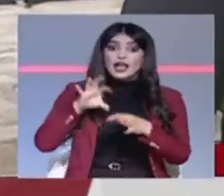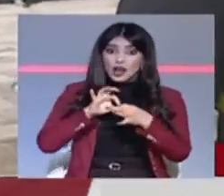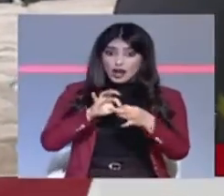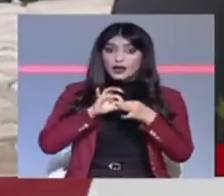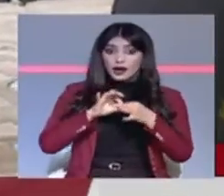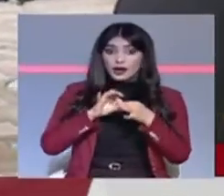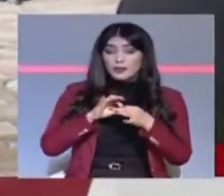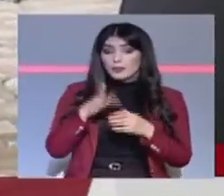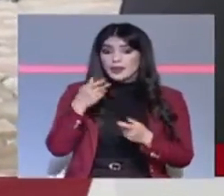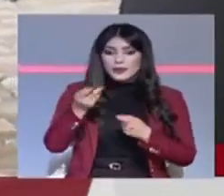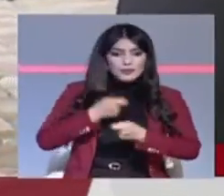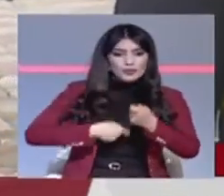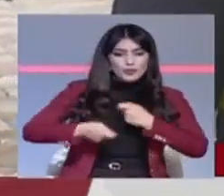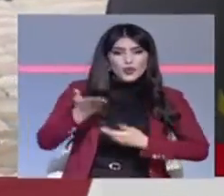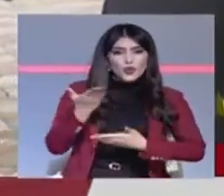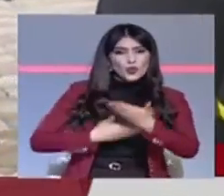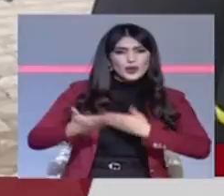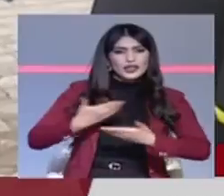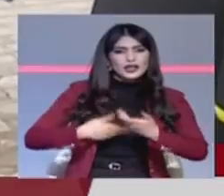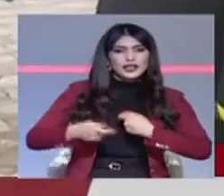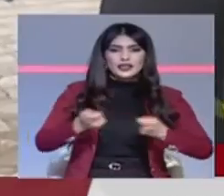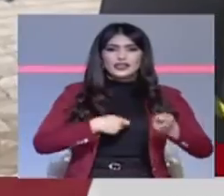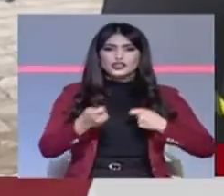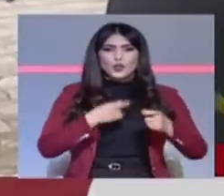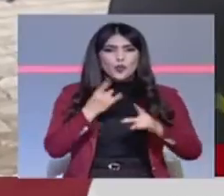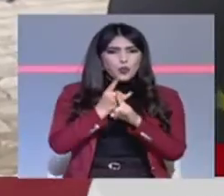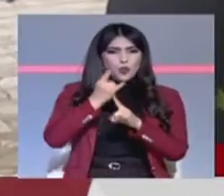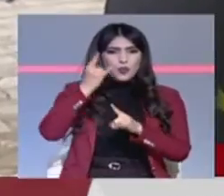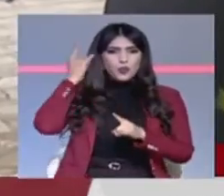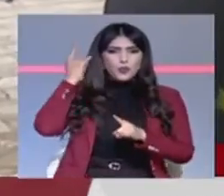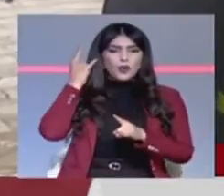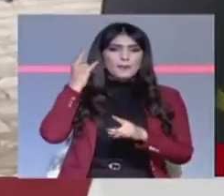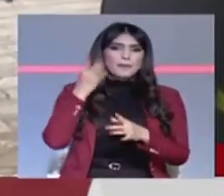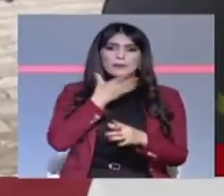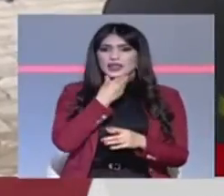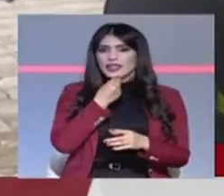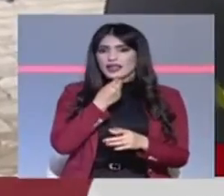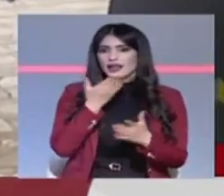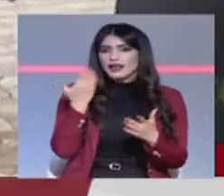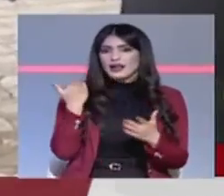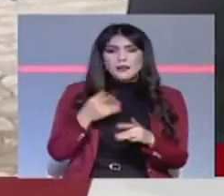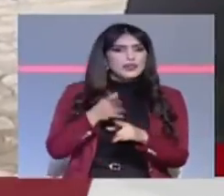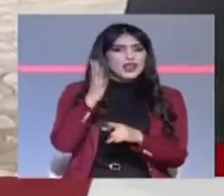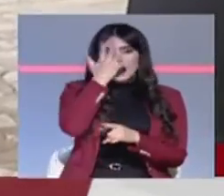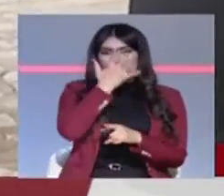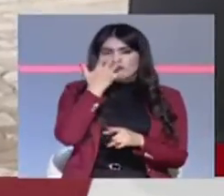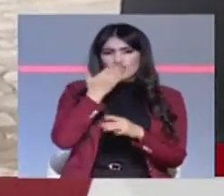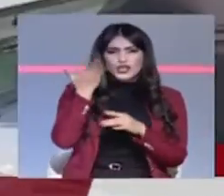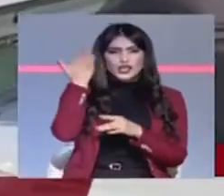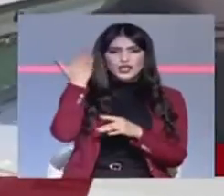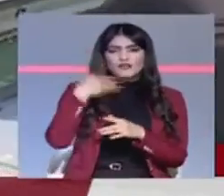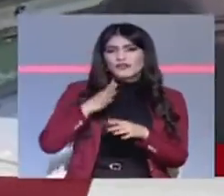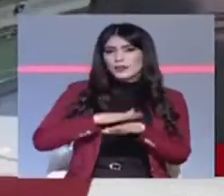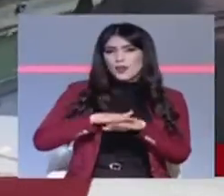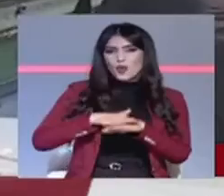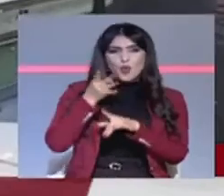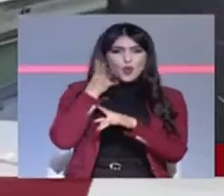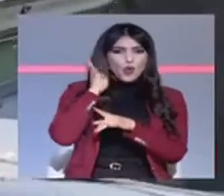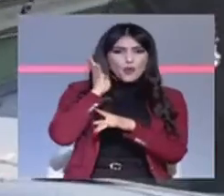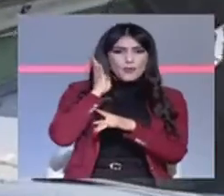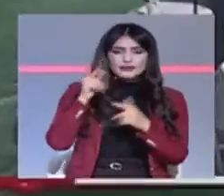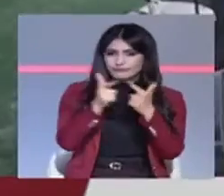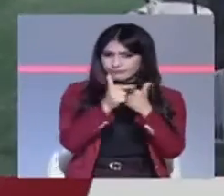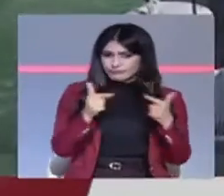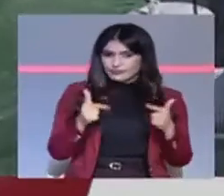المبادلات التجاريه القديمه يعني اه الفتره الرومانيه وتتواصل